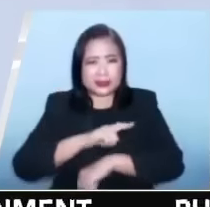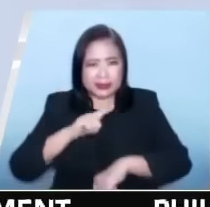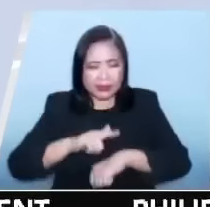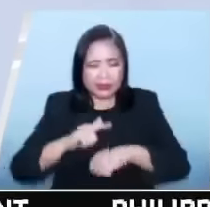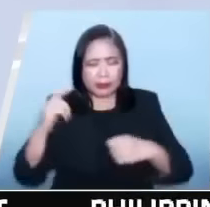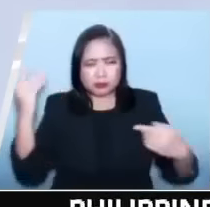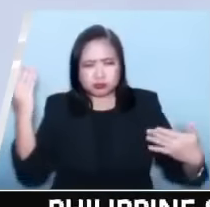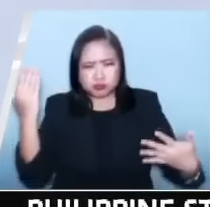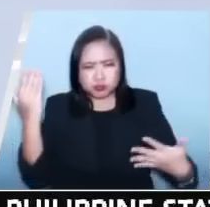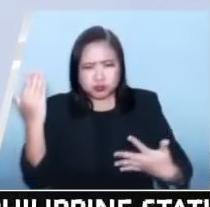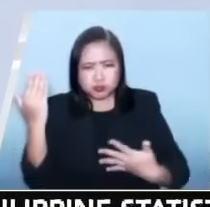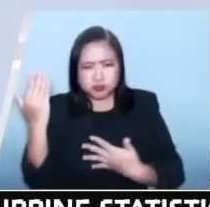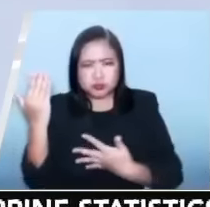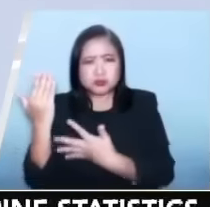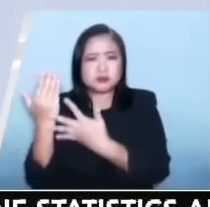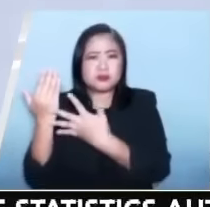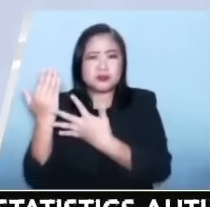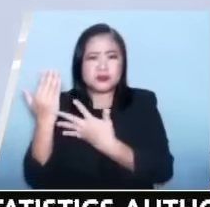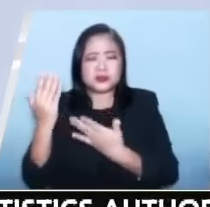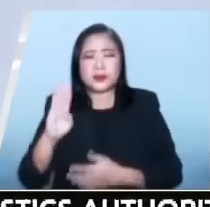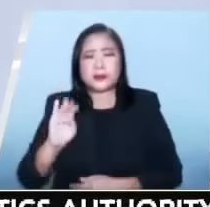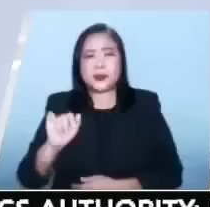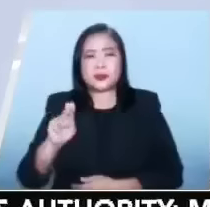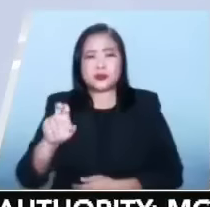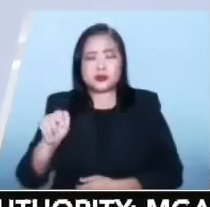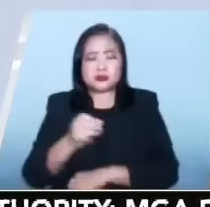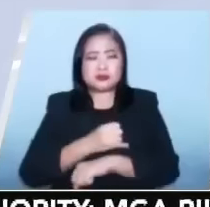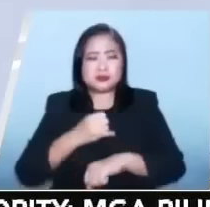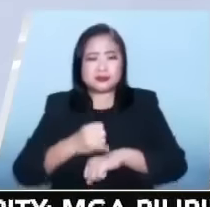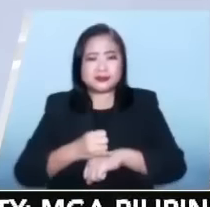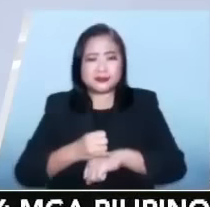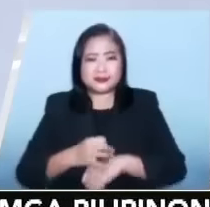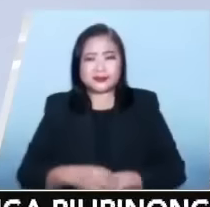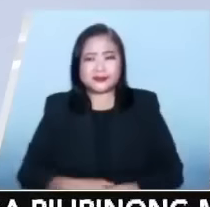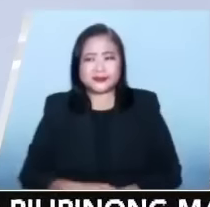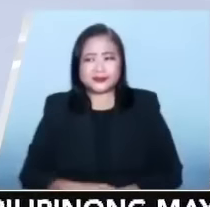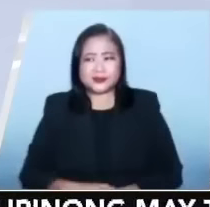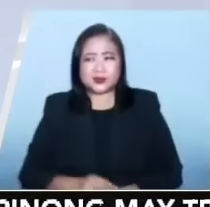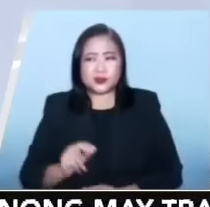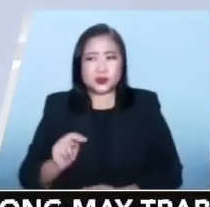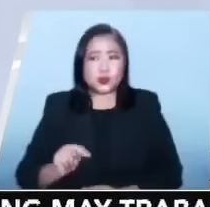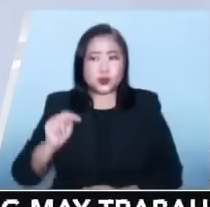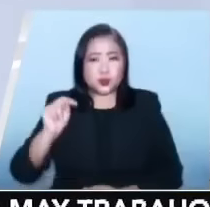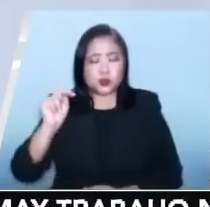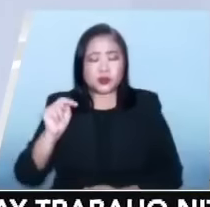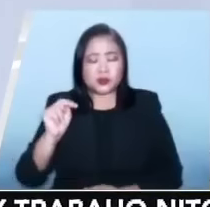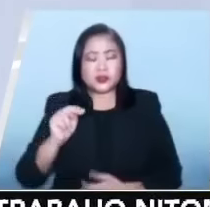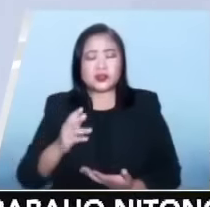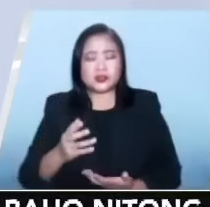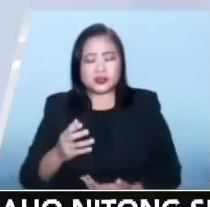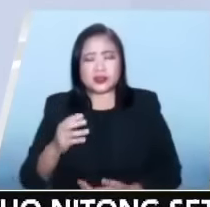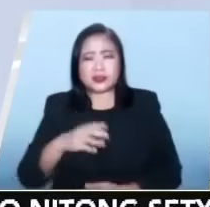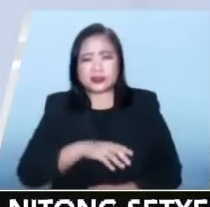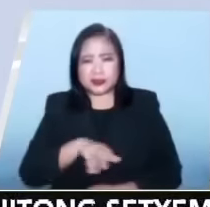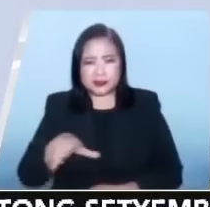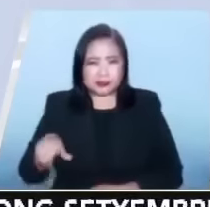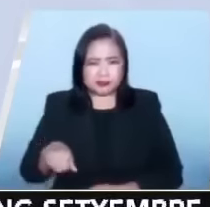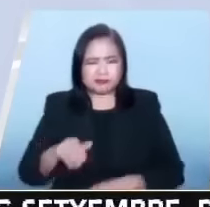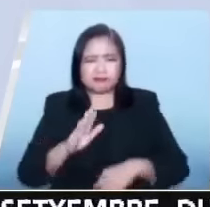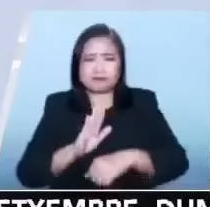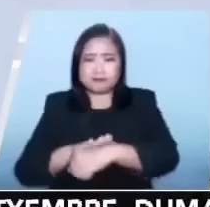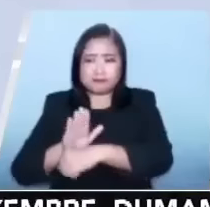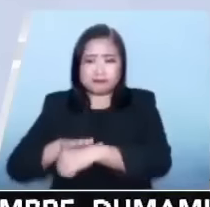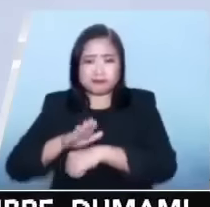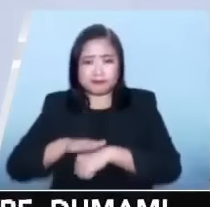Bagyong Marce sa Babuyan Islands o kaya naman po ay sa northern portion ng mainland Cagayan. Paalala po mga kapuso,